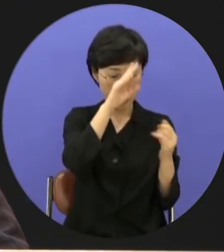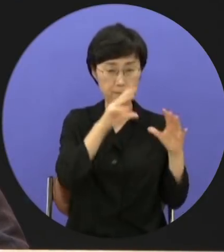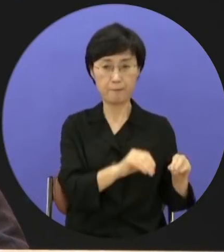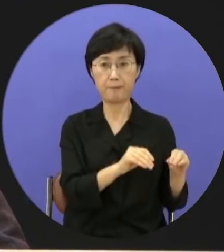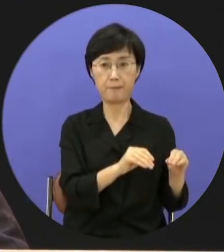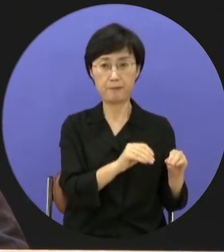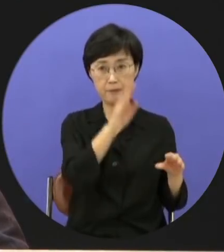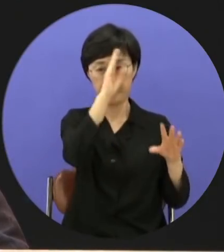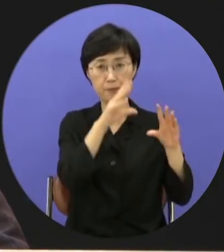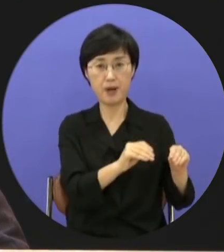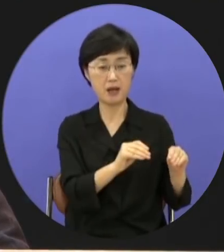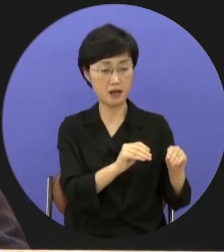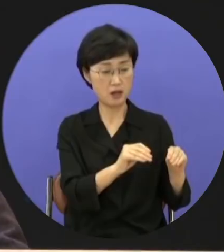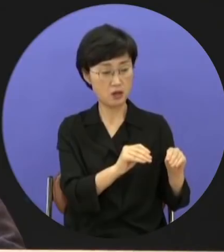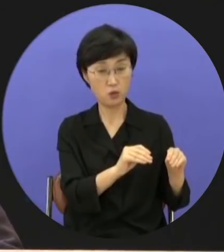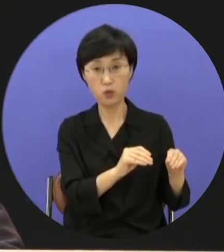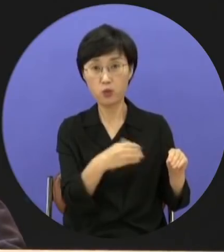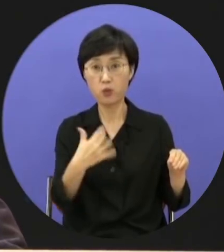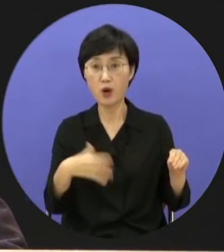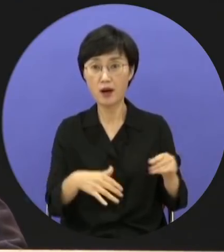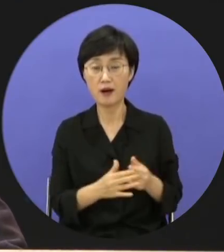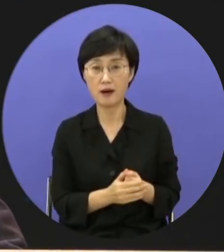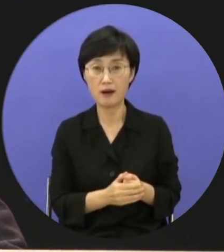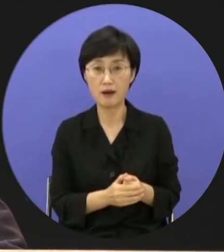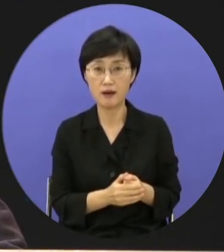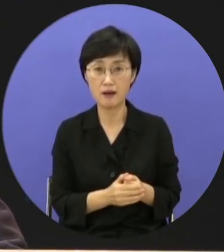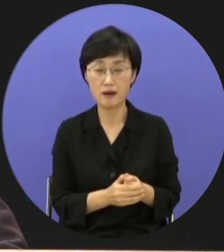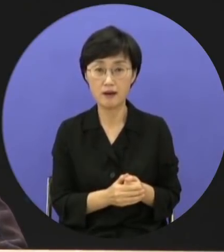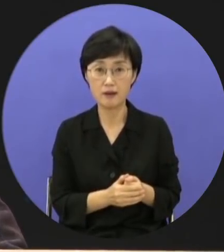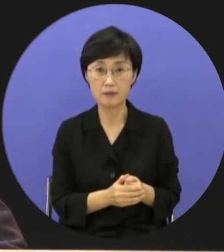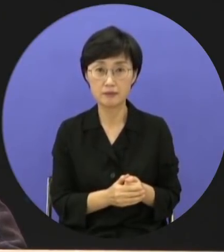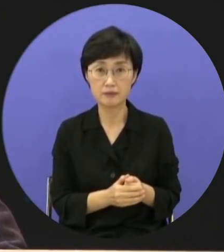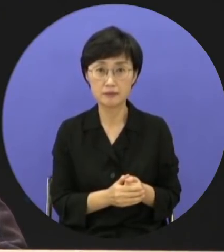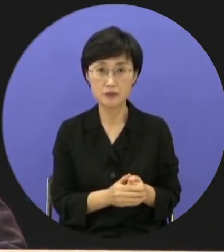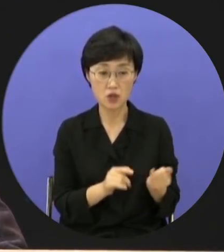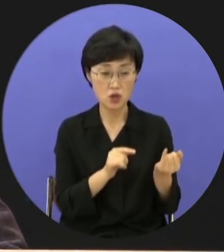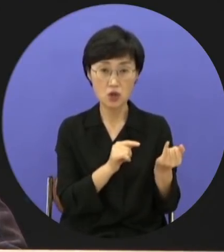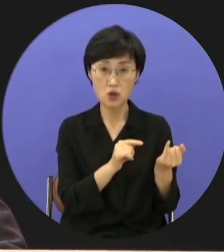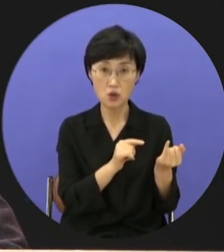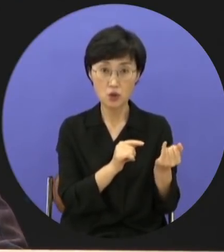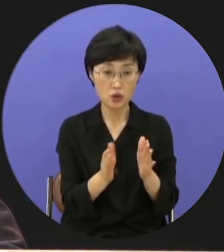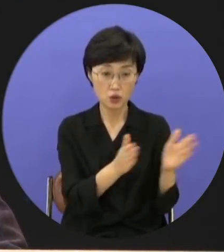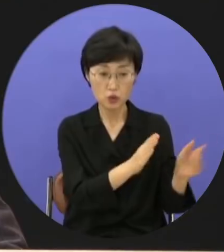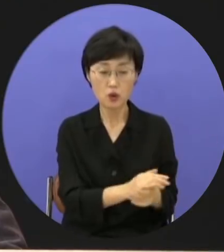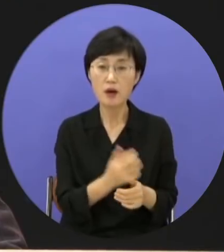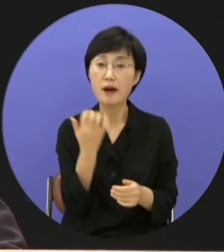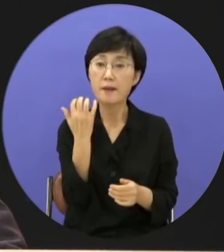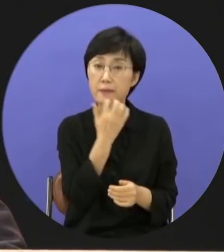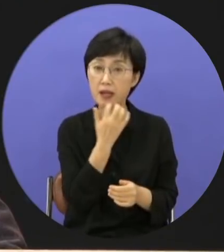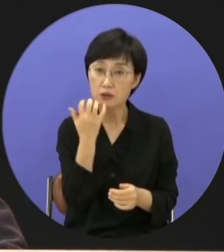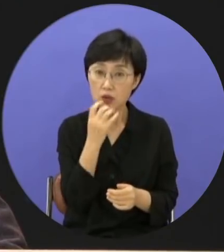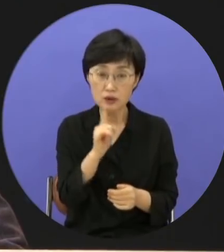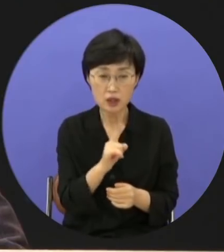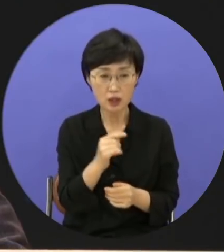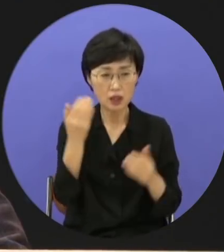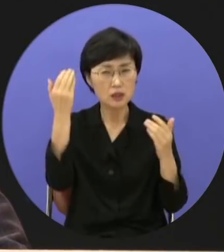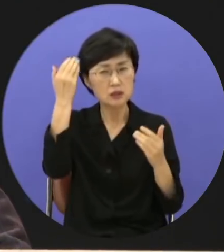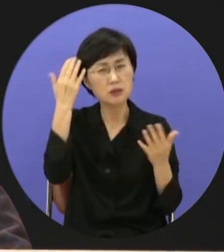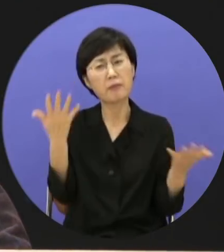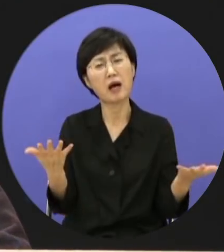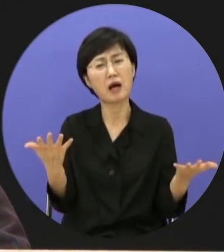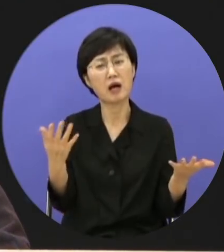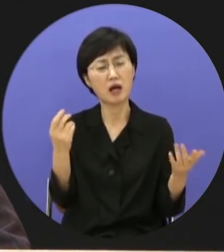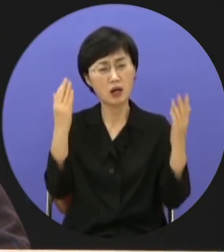this woman was healed. 아무 능력이 없는 베드로가 예수님을 만났습니다.